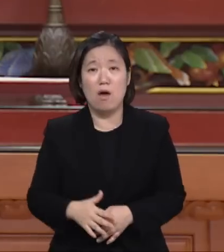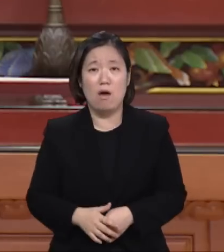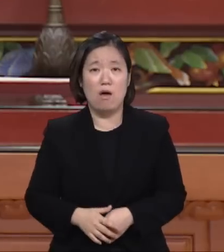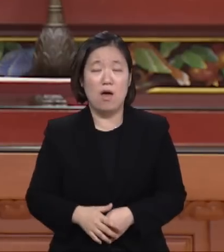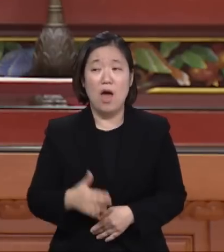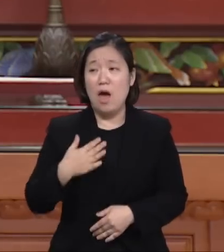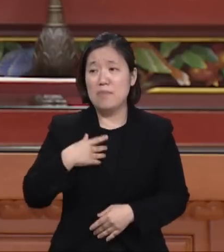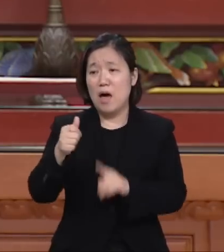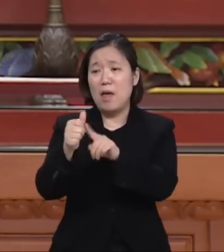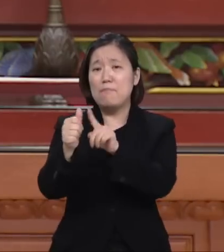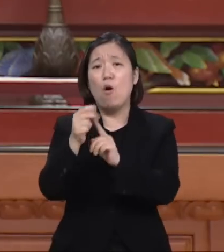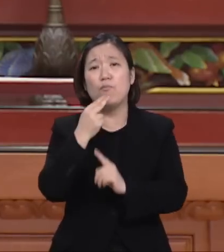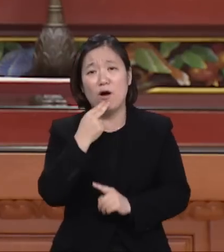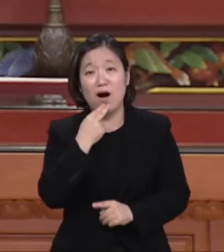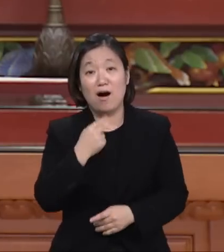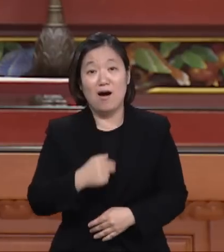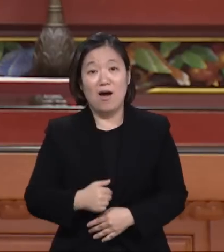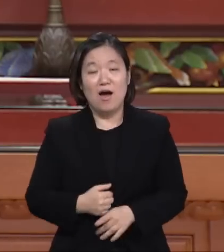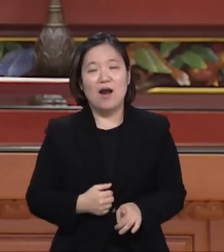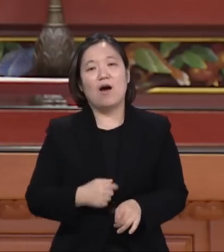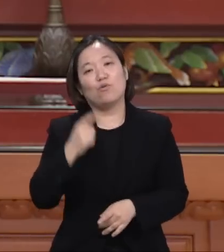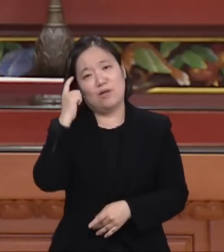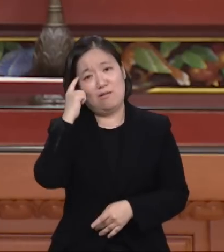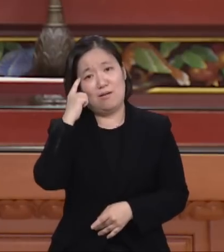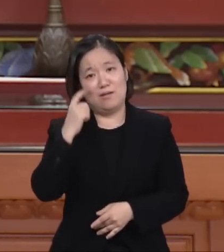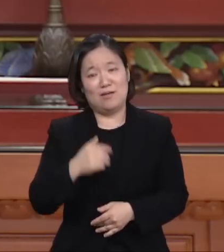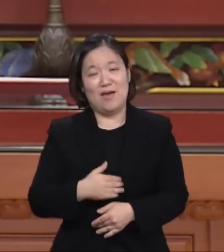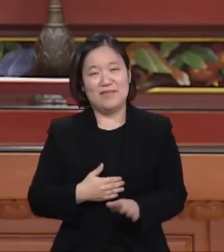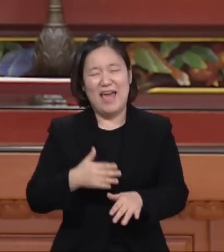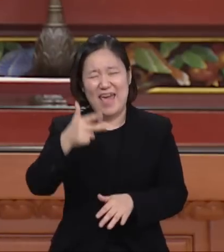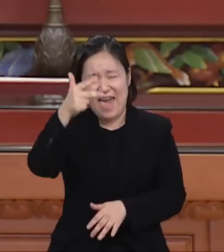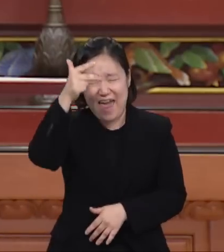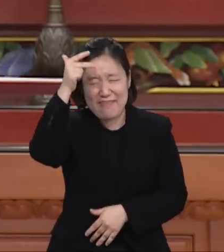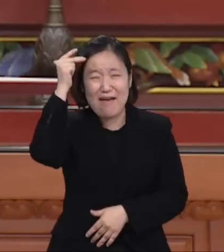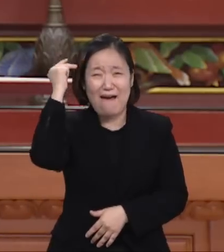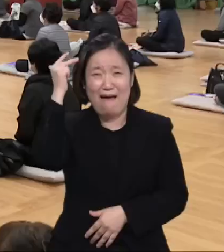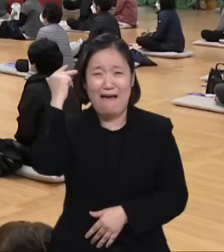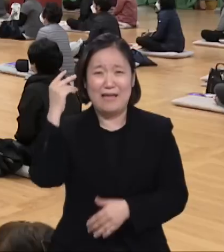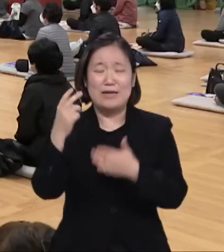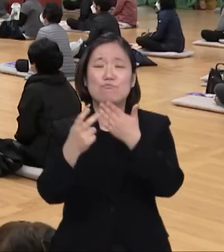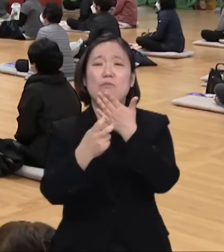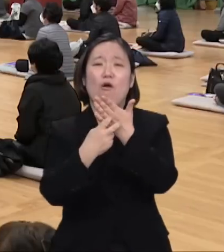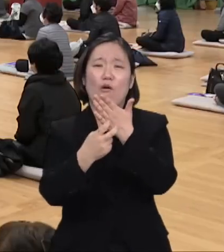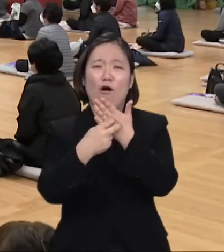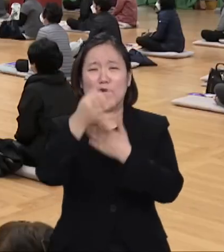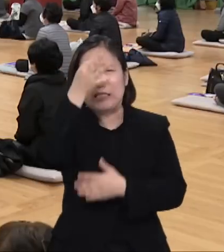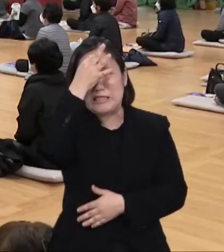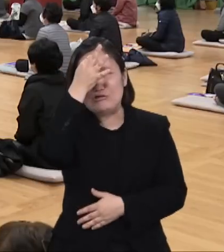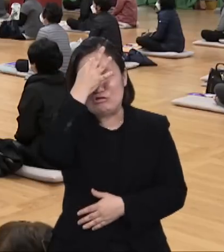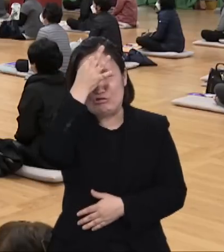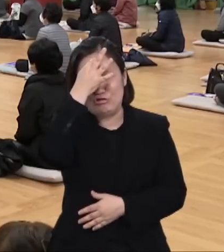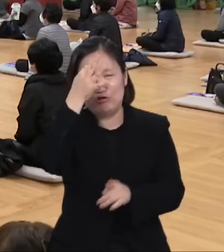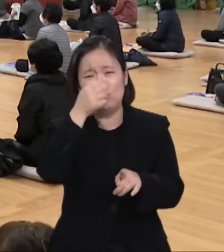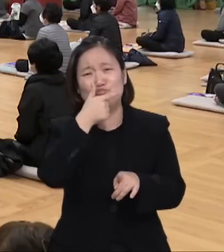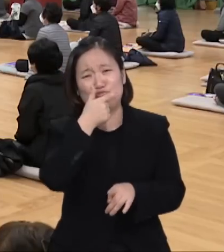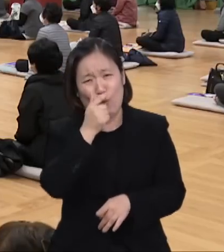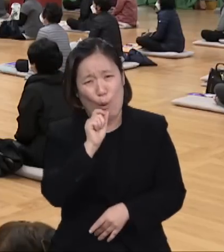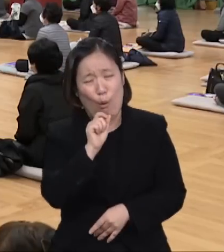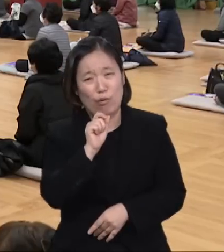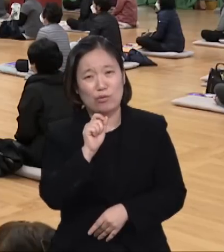억울하다고 근데 그때는 현대 의료 기술이나 그런 어떤 여러 가지